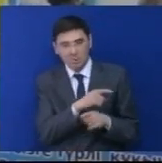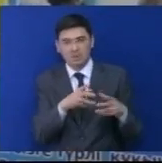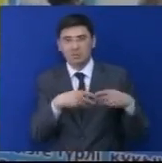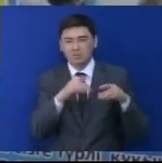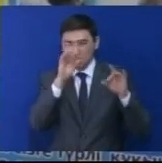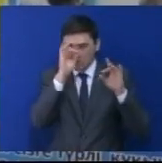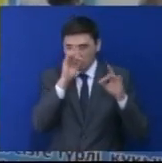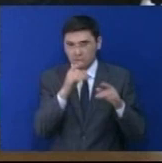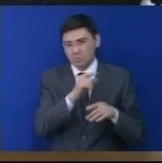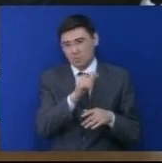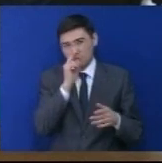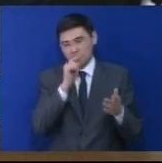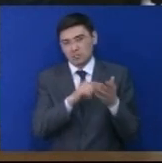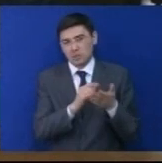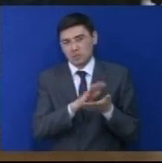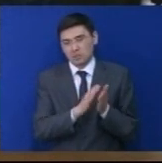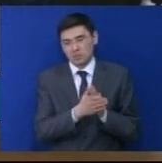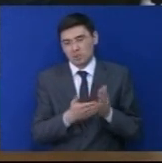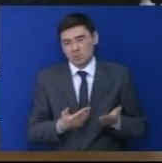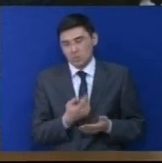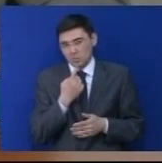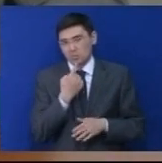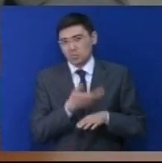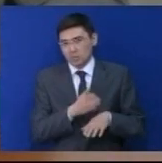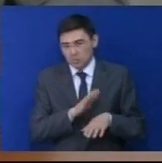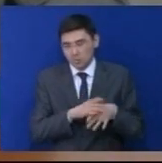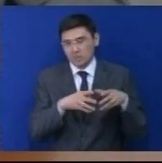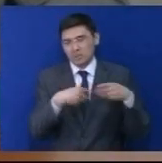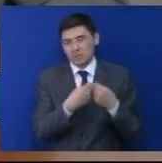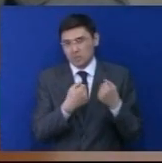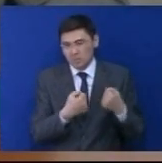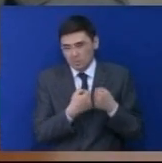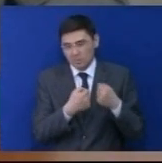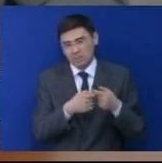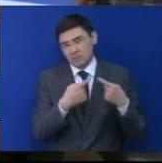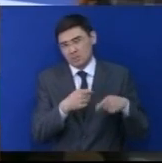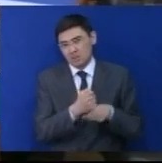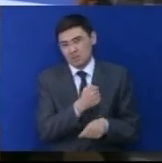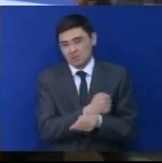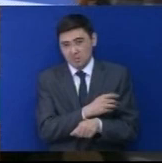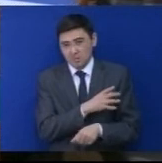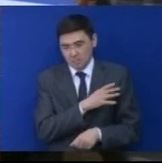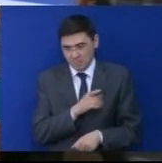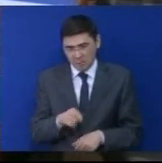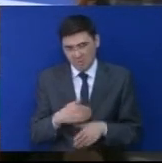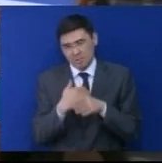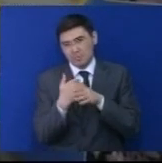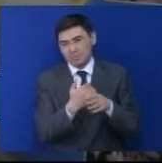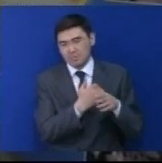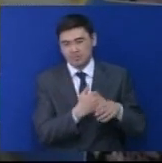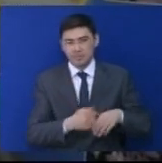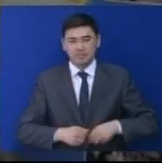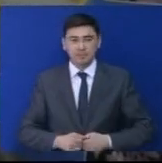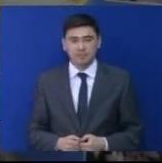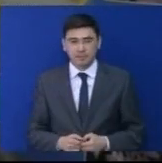лицам, оказавшимся в трудной жизненной ситуации, пострадавшим от бытового насилия. Для этих целей при фонде функционирует кризисный центр.